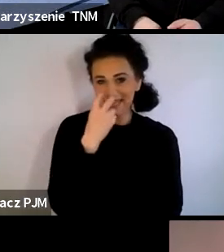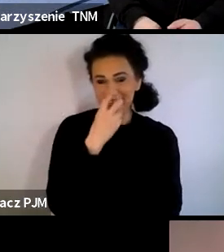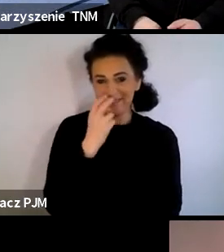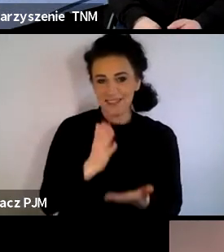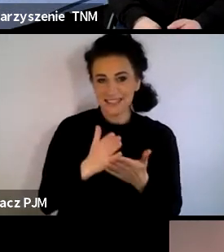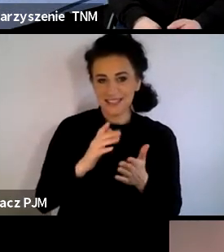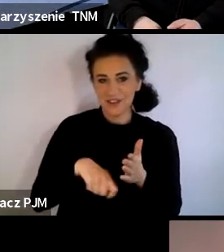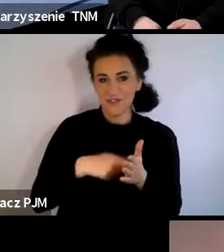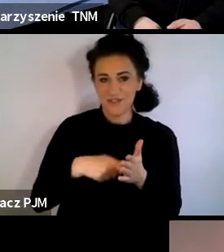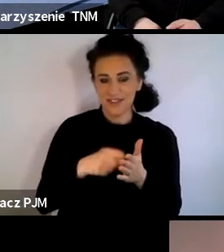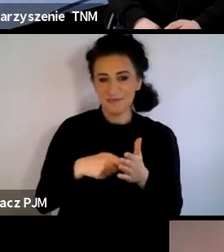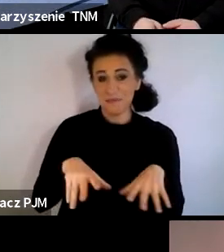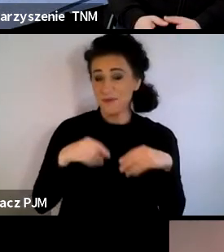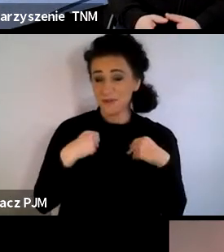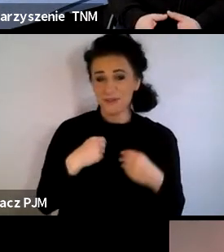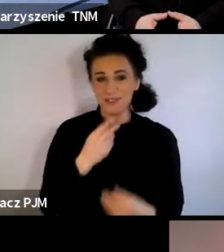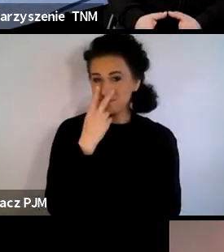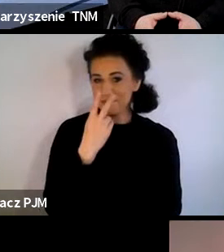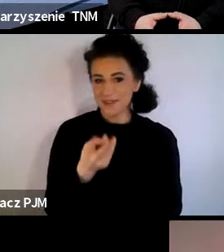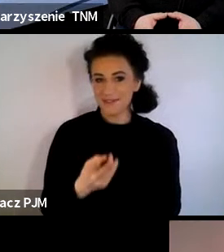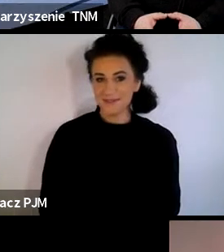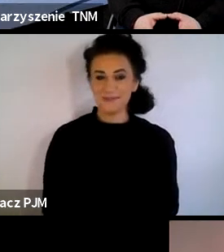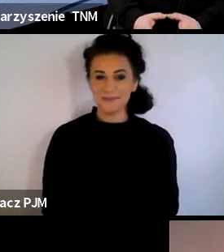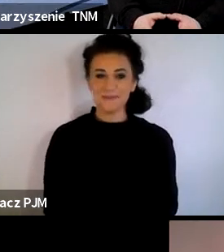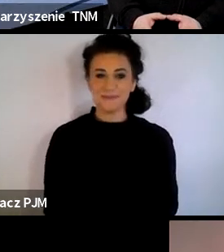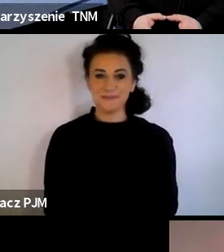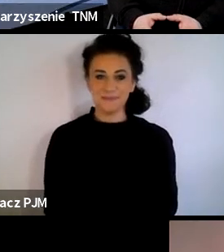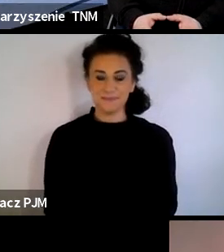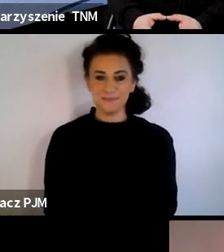mogą państwo zobaczyć.